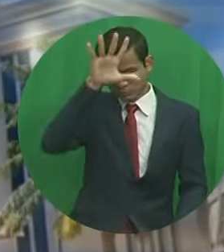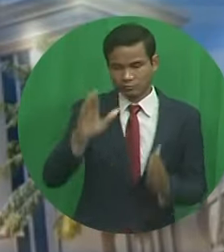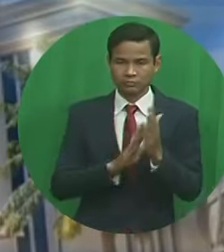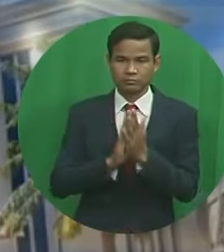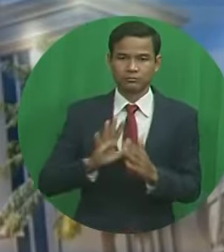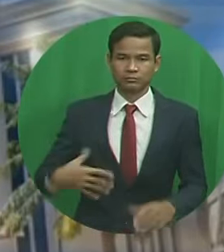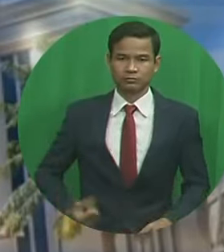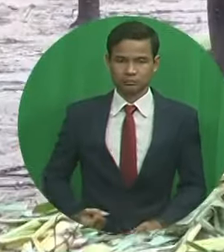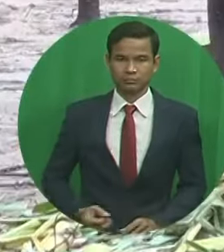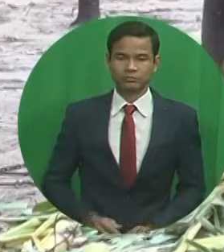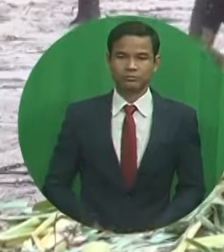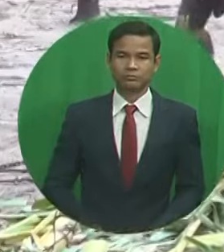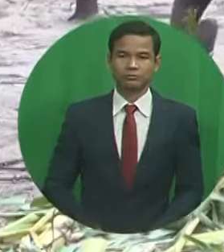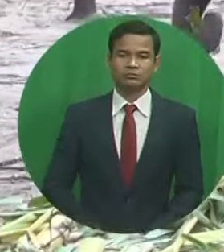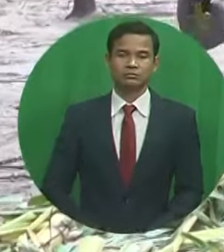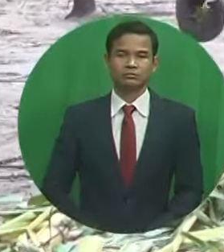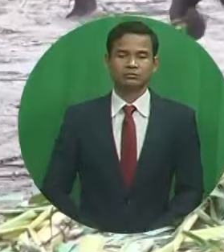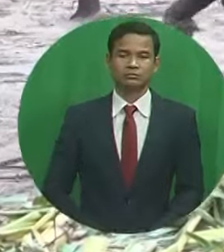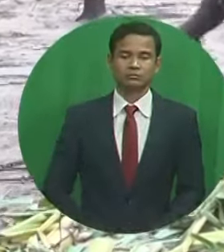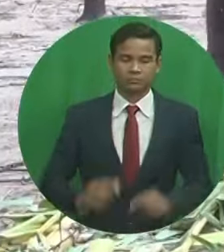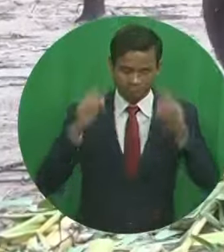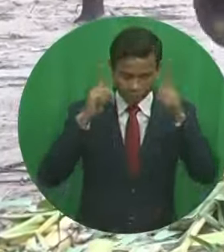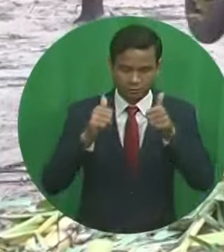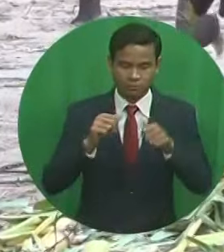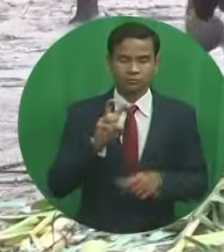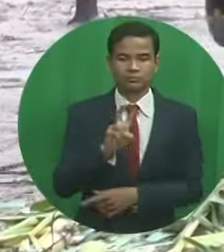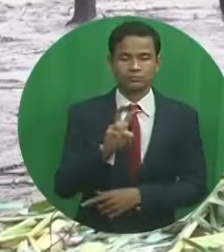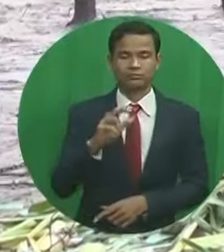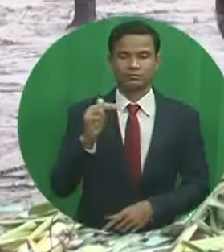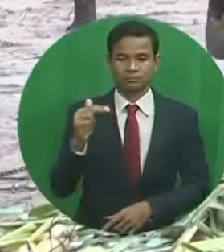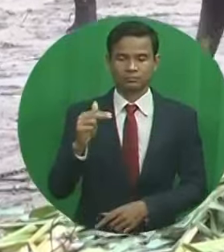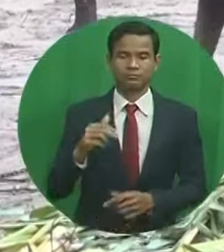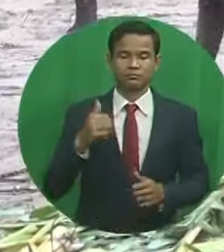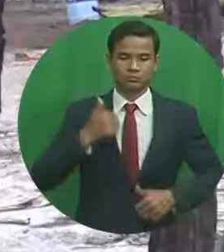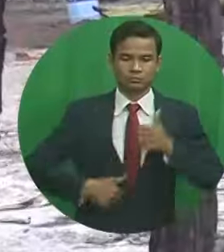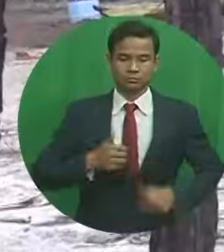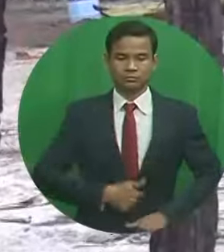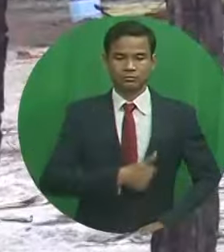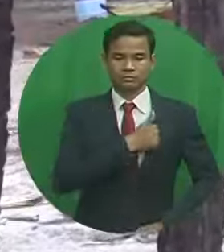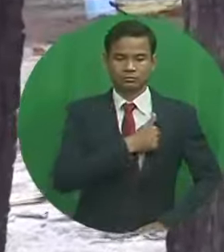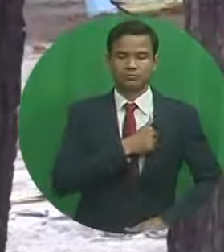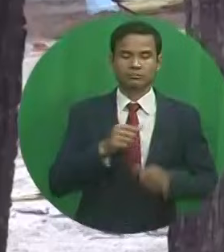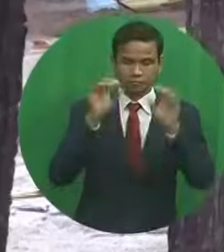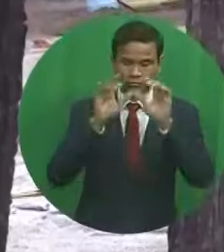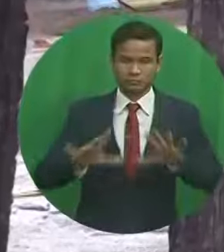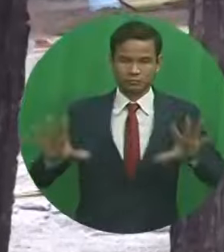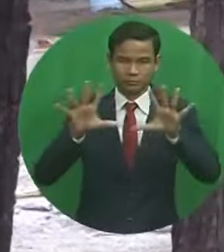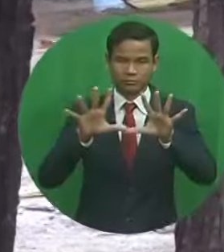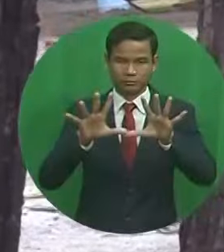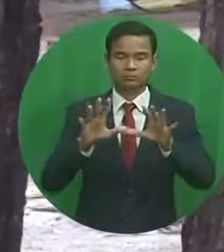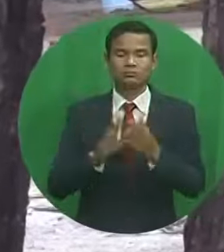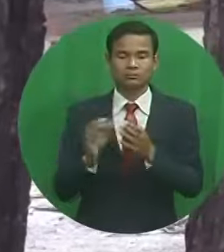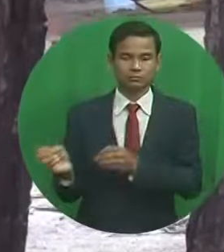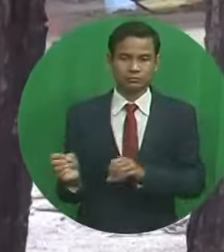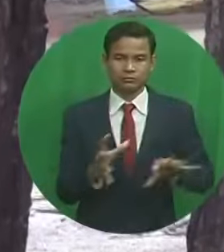ម្ពុជាអាដាមដិតទីណារដ្ឋមន្ត្រីក្រសួងកសិកម្មរុក្ខាប្រមាញ់និងនេសាទនិងអាដា